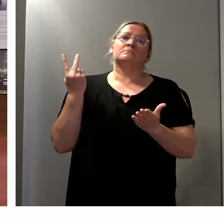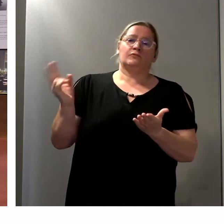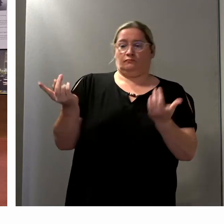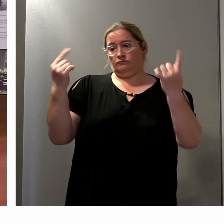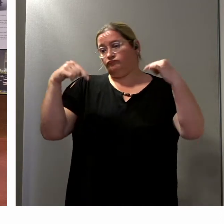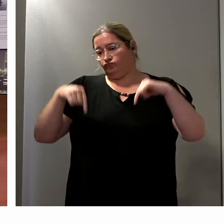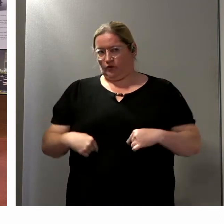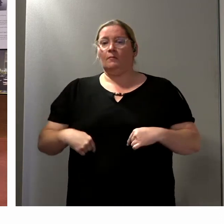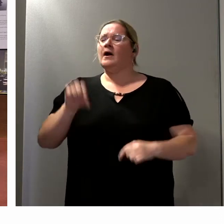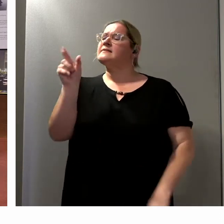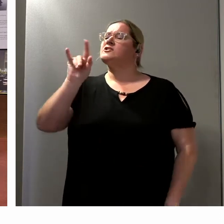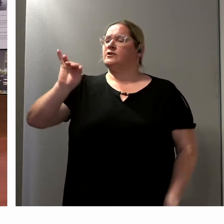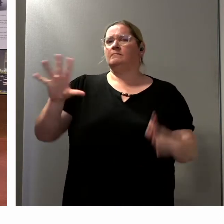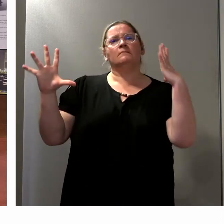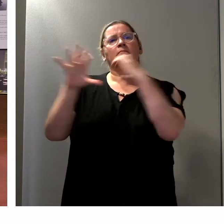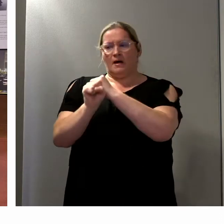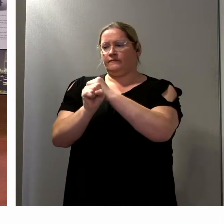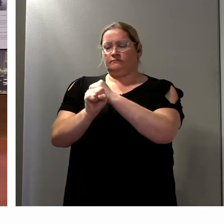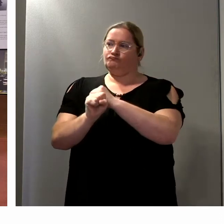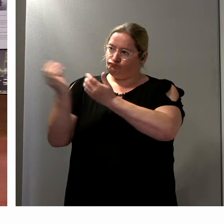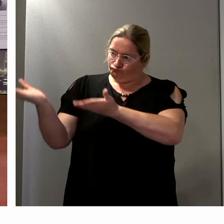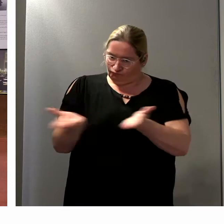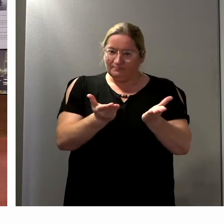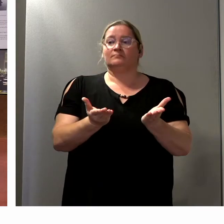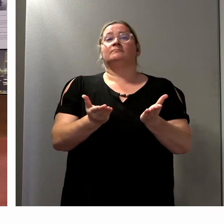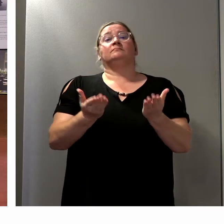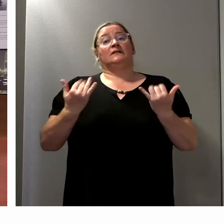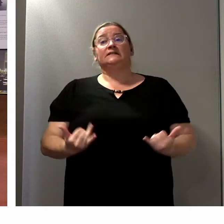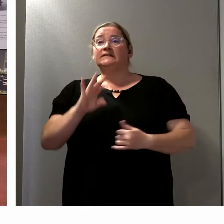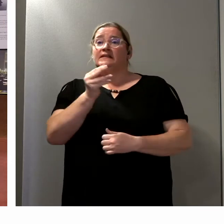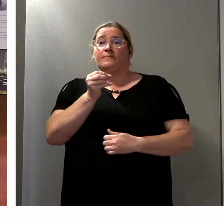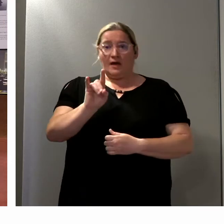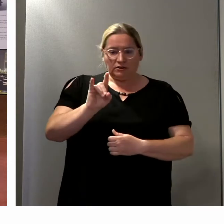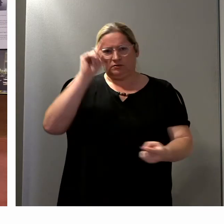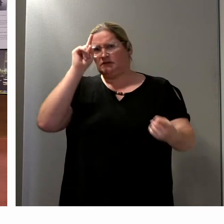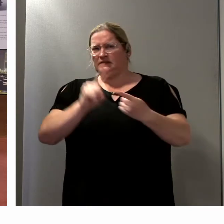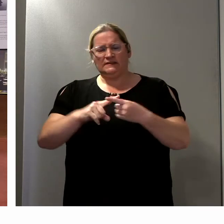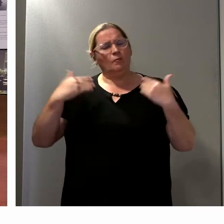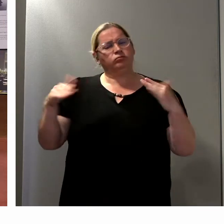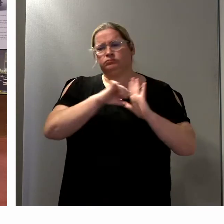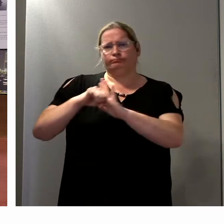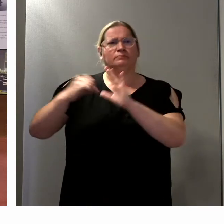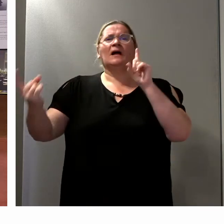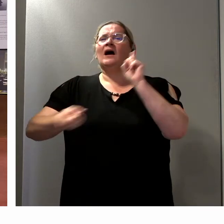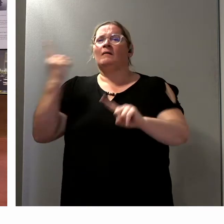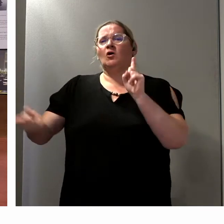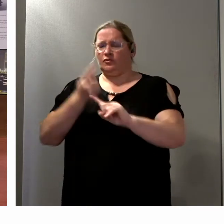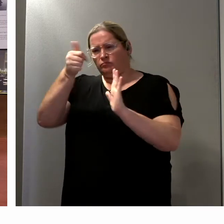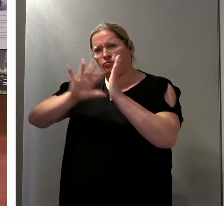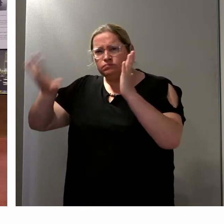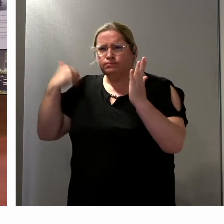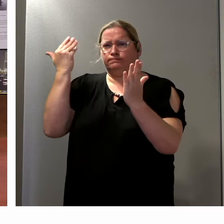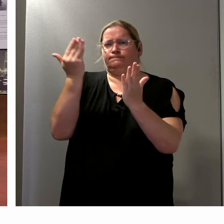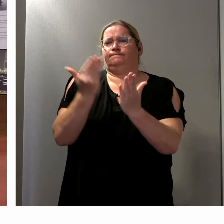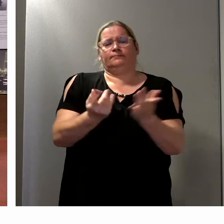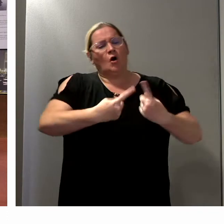c'est un sujet vraiment prioritaire pour le CNTPH qui nous a mobilisés depuis de longs mois avec la commission